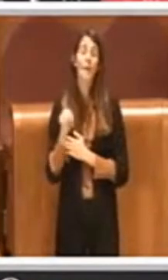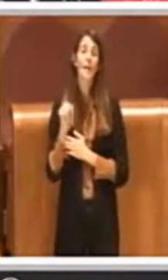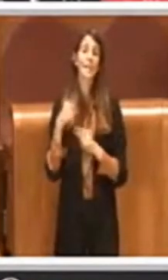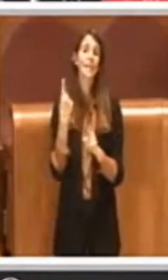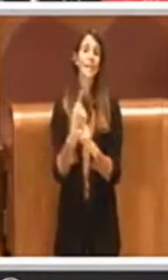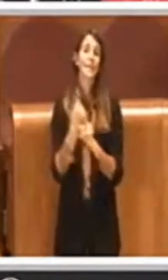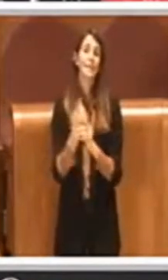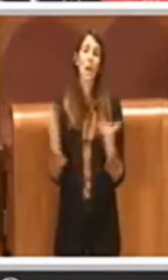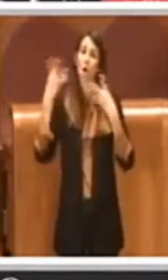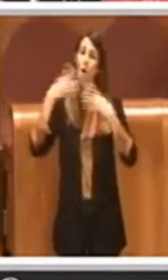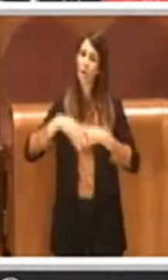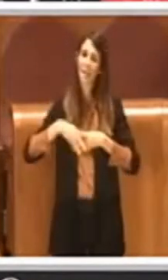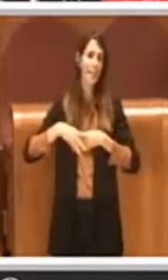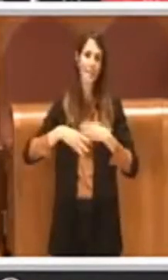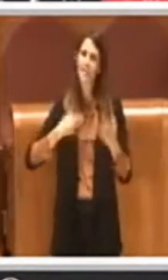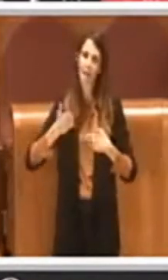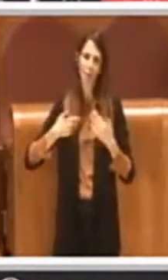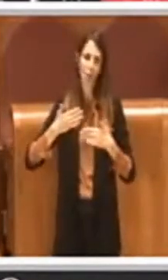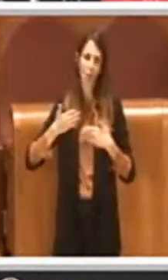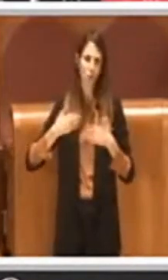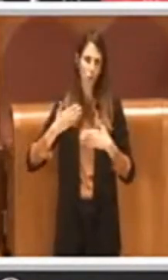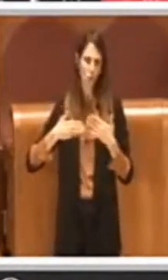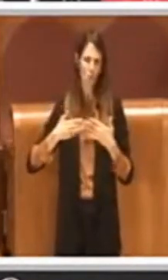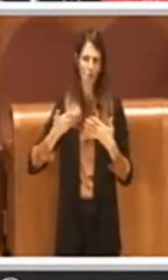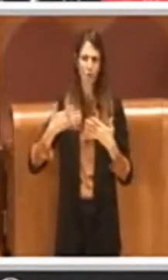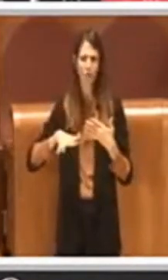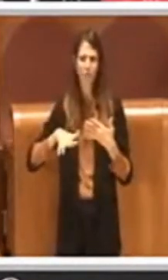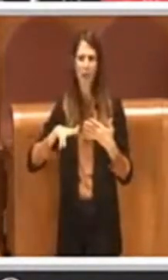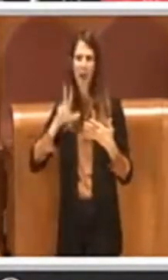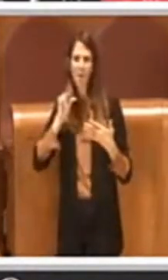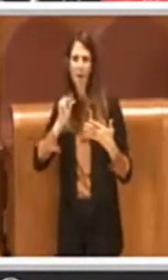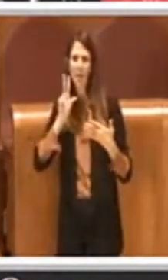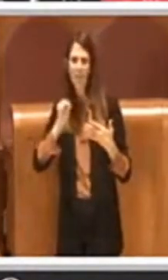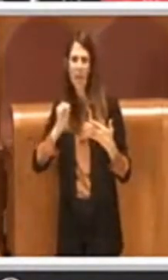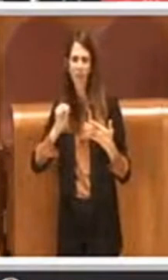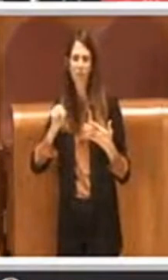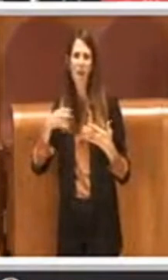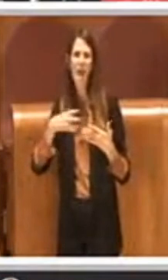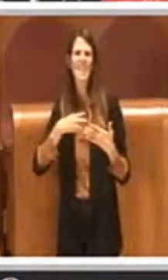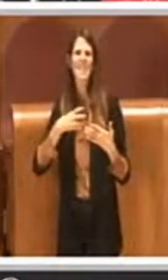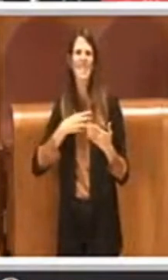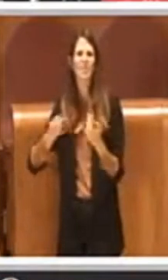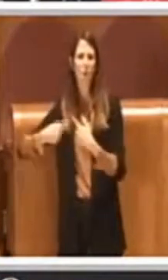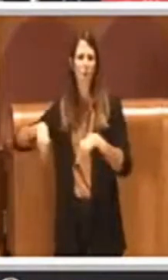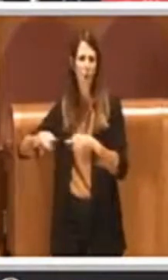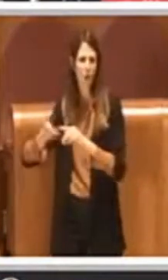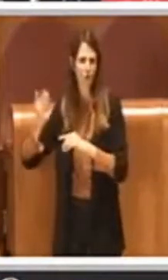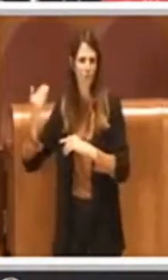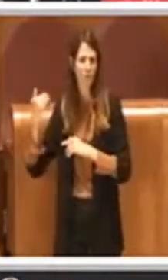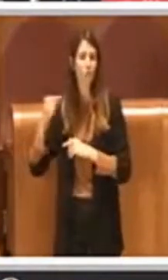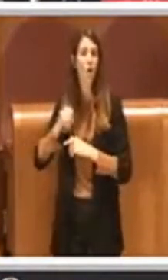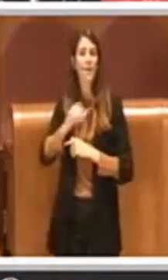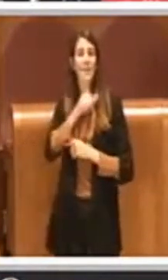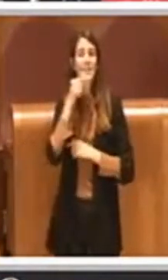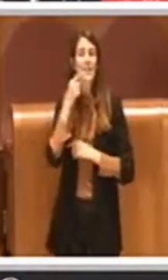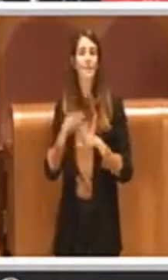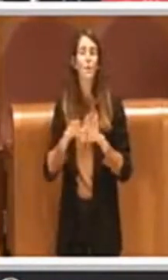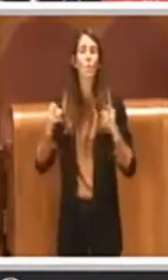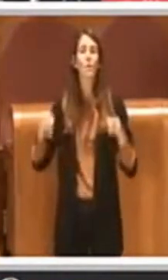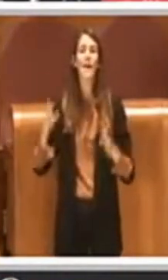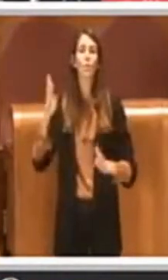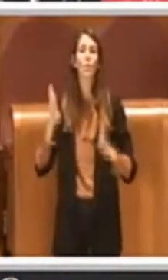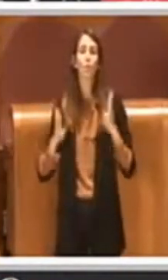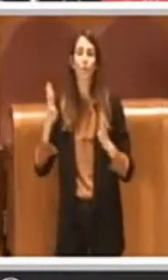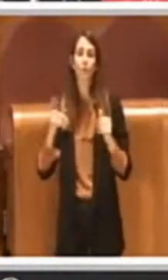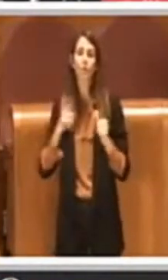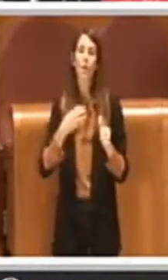organizzare immediatamente ma per altro l'ha detto anche l'assessore in commissione un tavolo di confronto con l'assessore ama